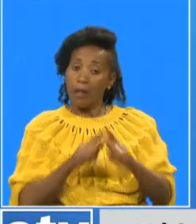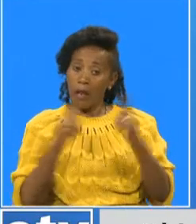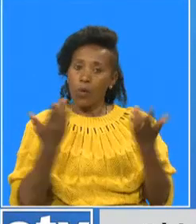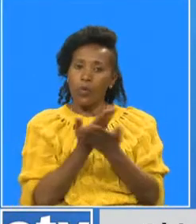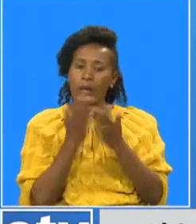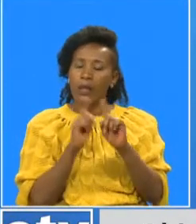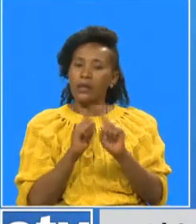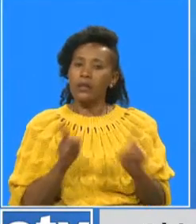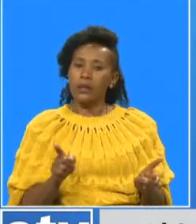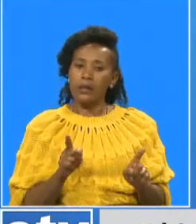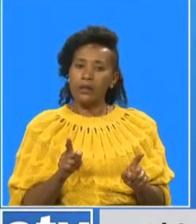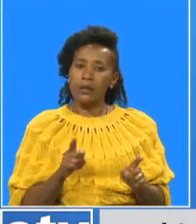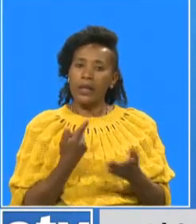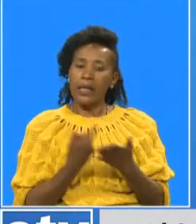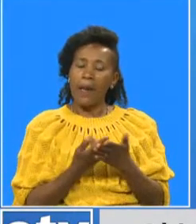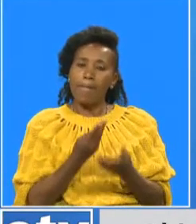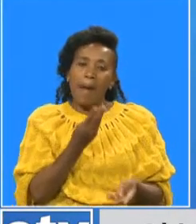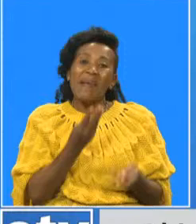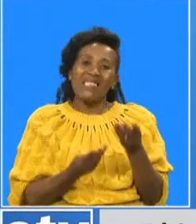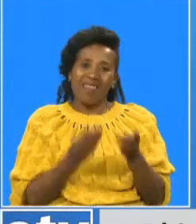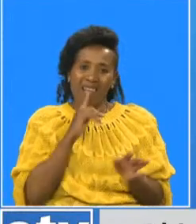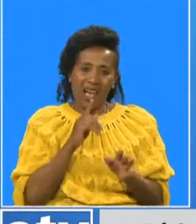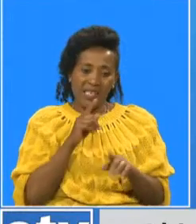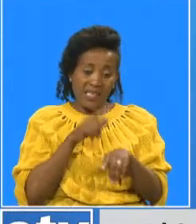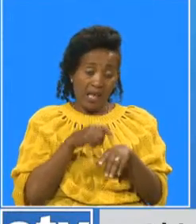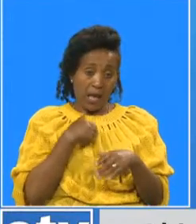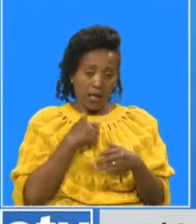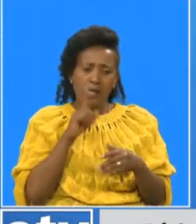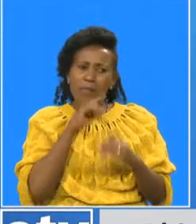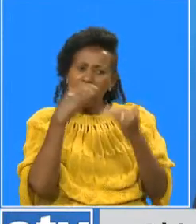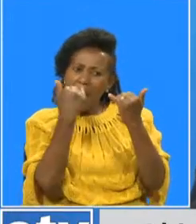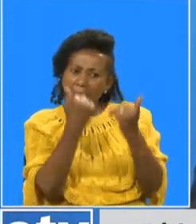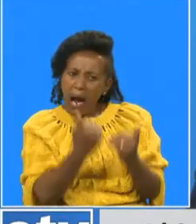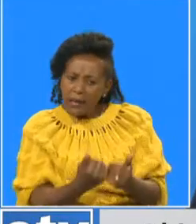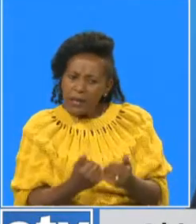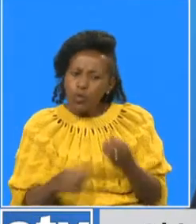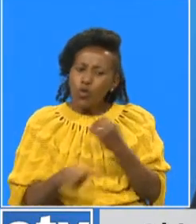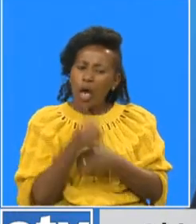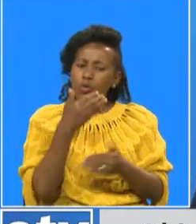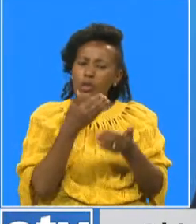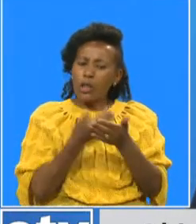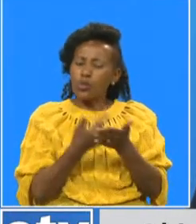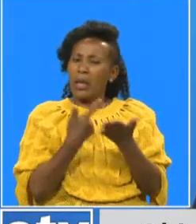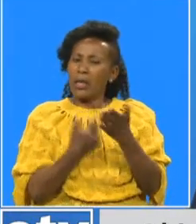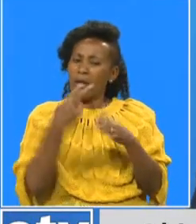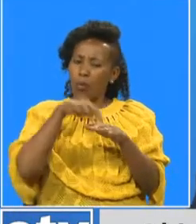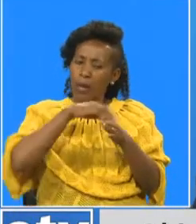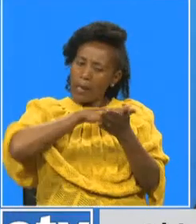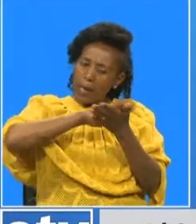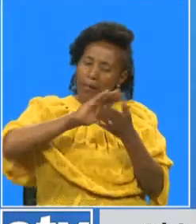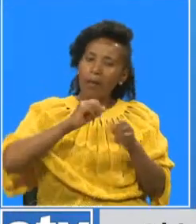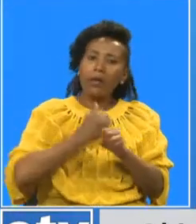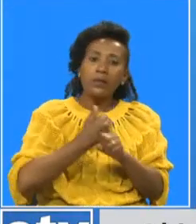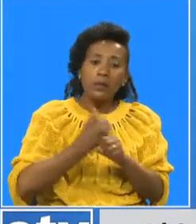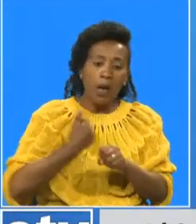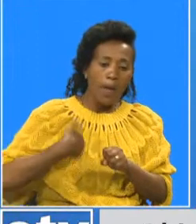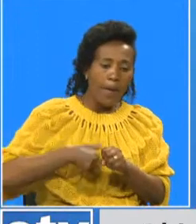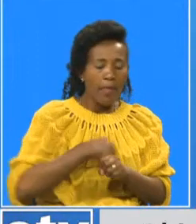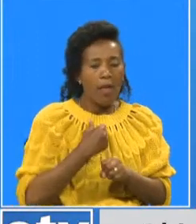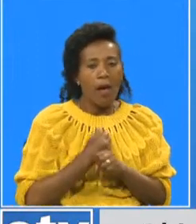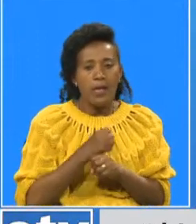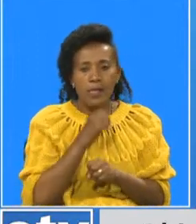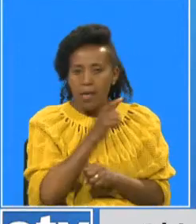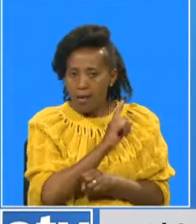ትልቁ ነገር ግን ያው ክራይቴሪያን ቤዝ ያደረገ ስለሆነ ምን ያክል ዳሜጁ ደርሶበታል ይሄ ተቋም የሚለው ነገር የማጣራት ስራ ደግሞ በእኛ